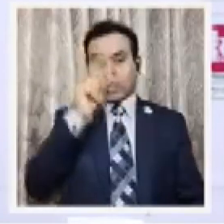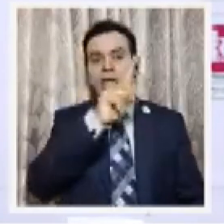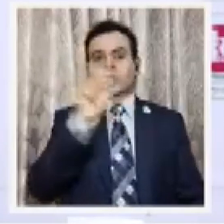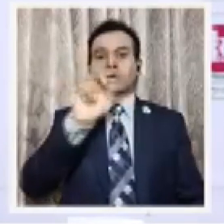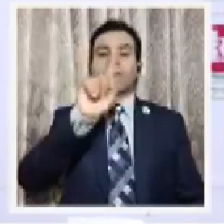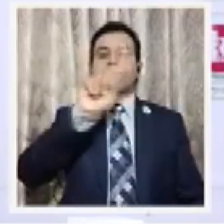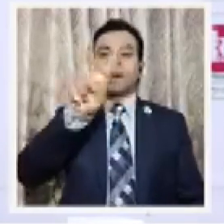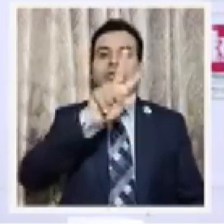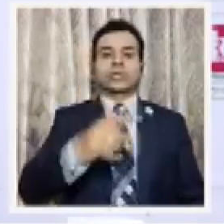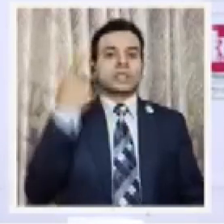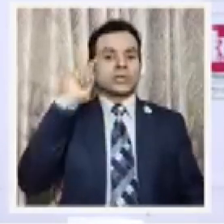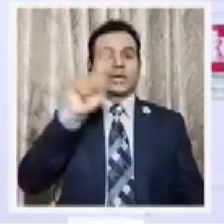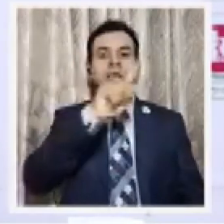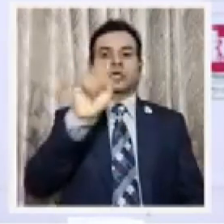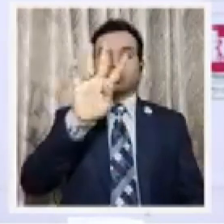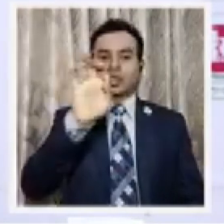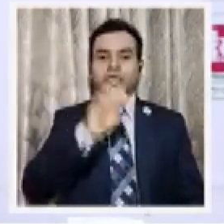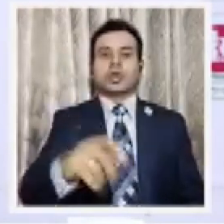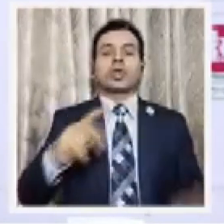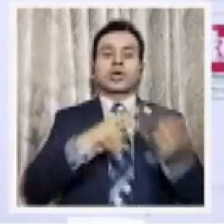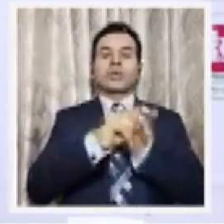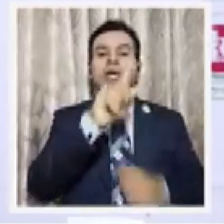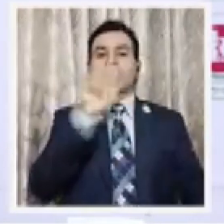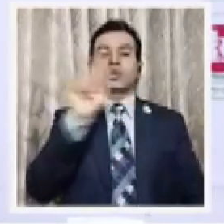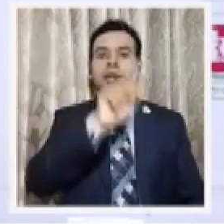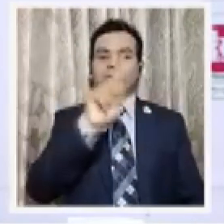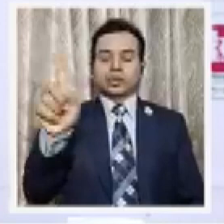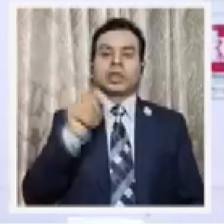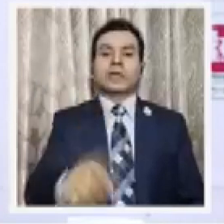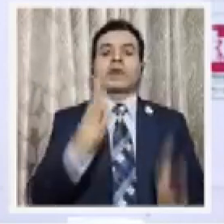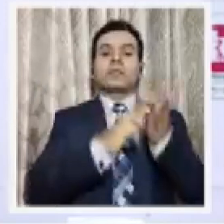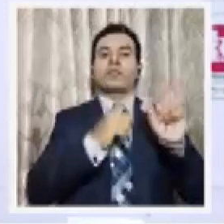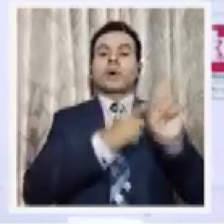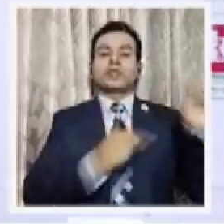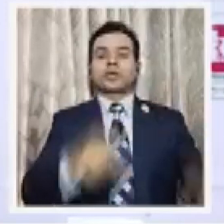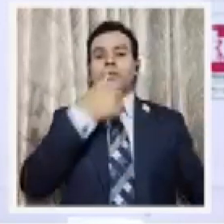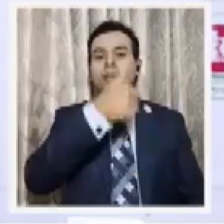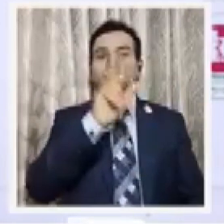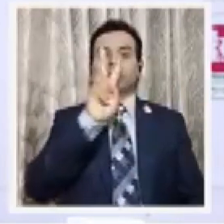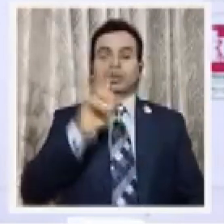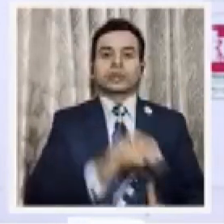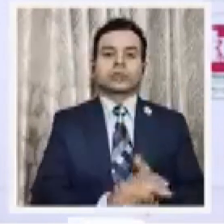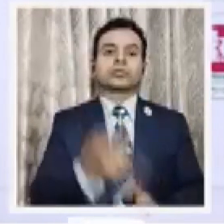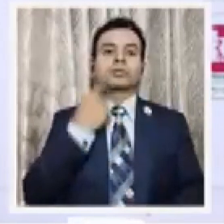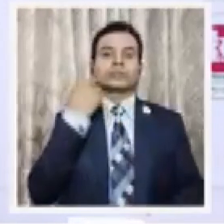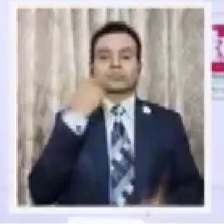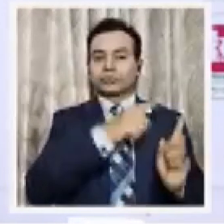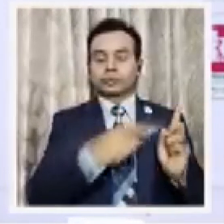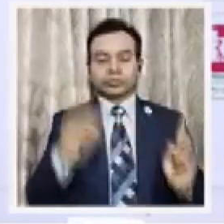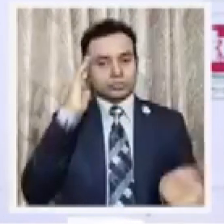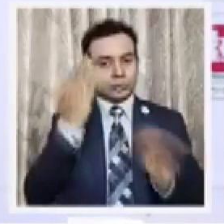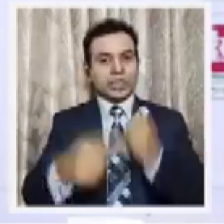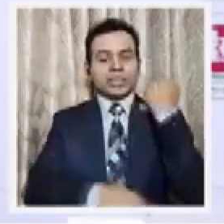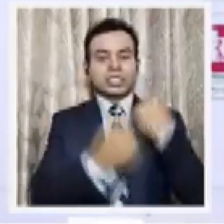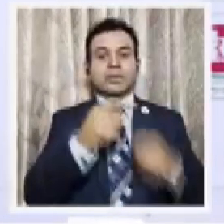রাজশাহী 174 জন, খুলনা 208 জন, বরিশাল 112 জন, সিলেট 140 জন, রংপুর 111 জন এবং